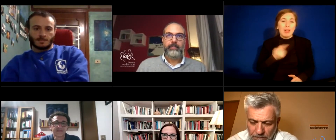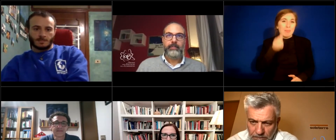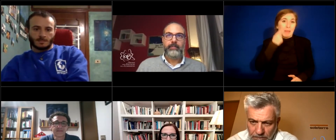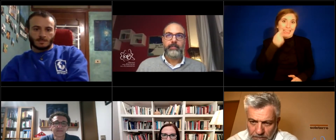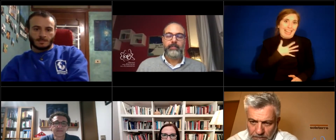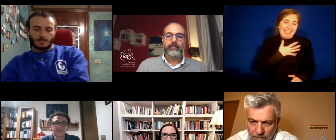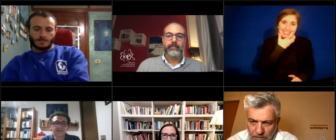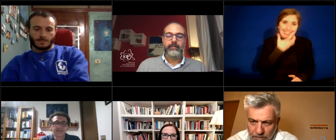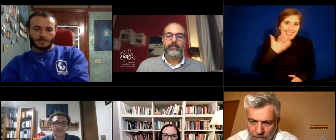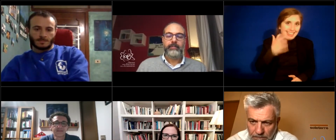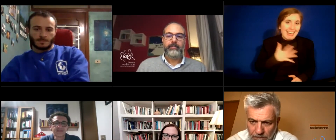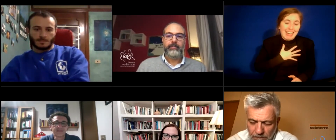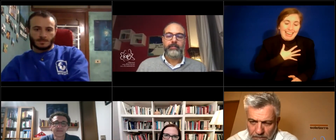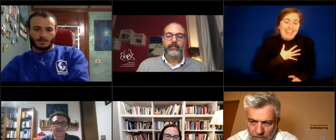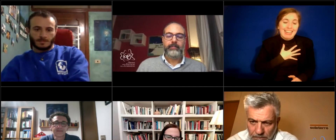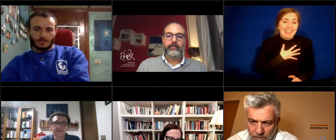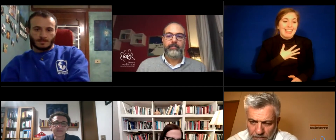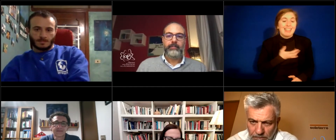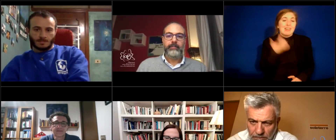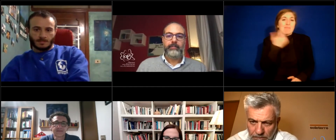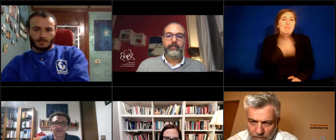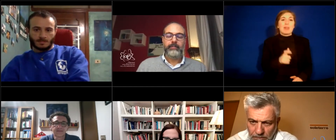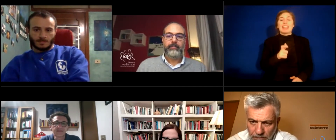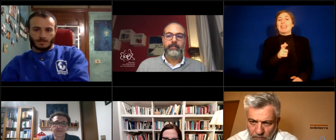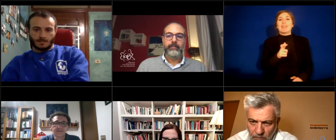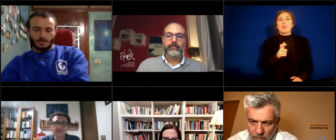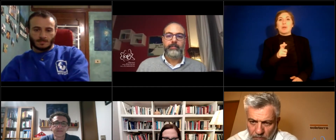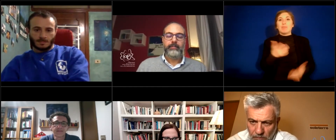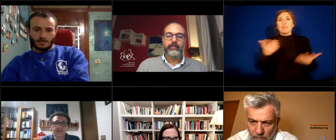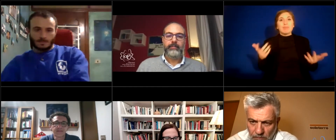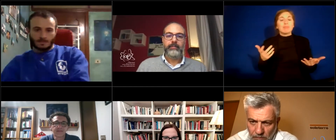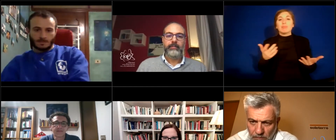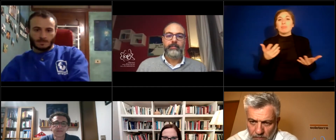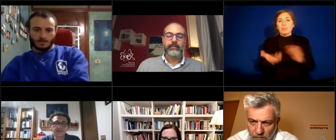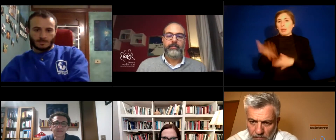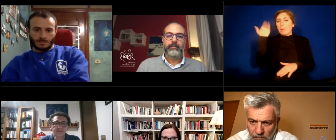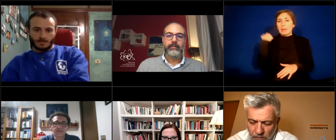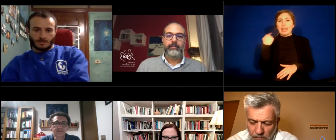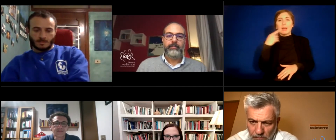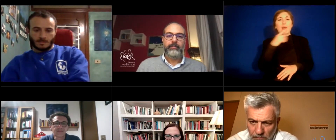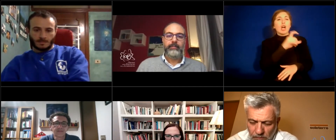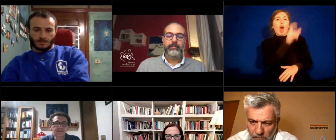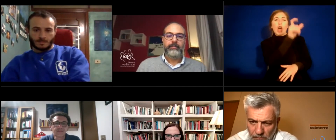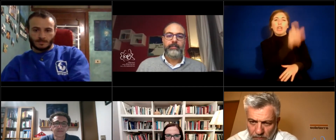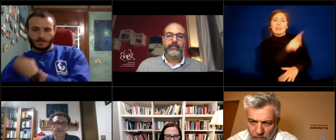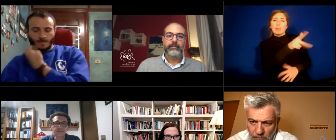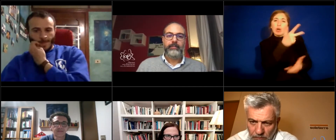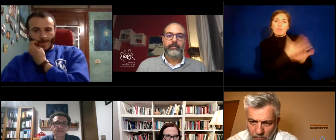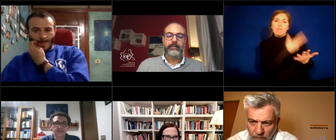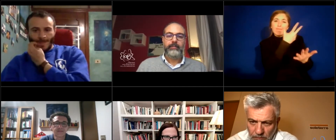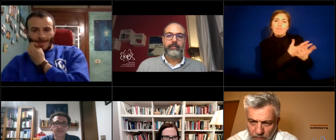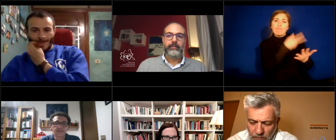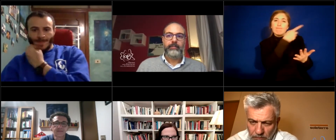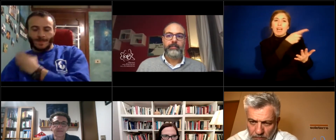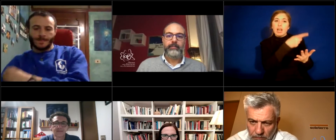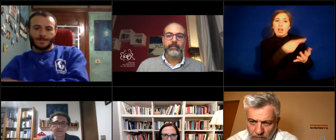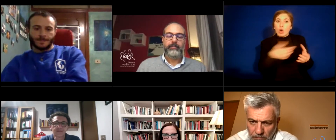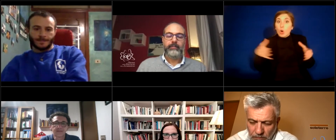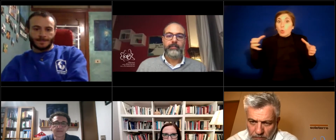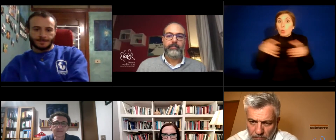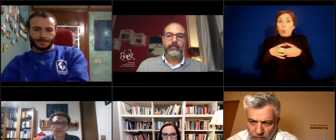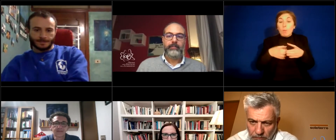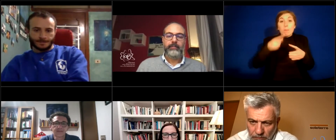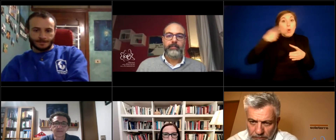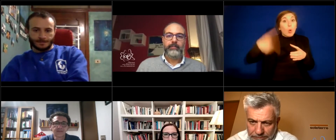faccenda, perché anche rifacendoci al racconto che ci ha fatto prima Cosimo, no? del gruppo di russi malmenati,